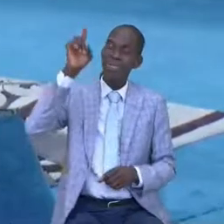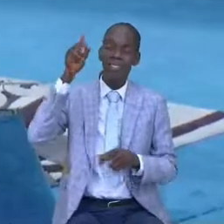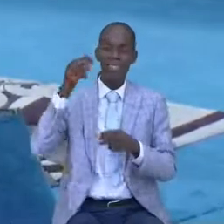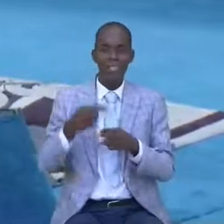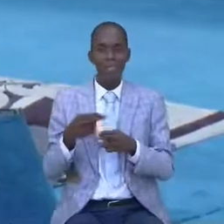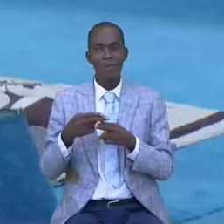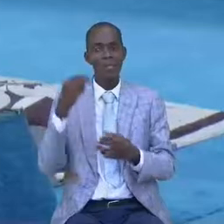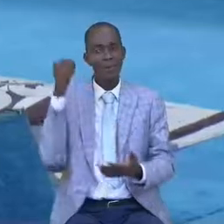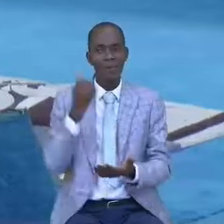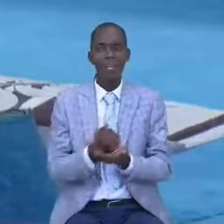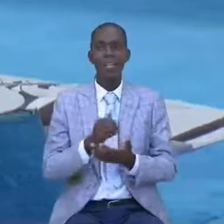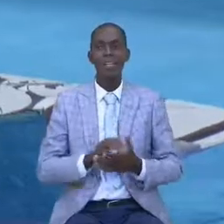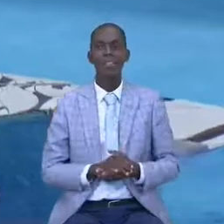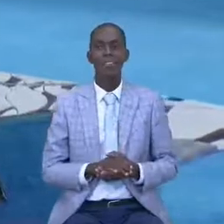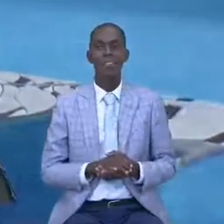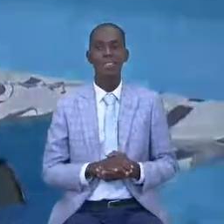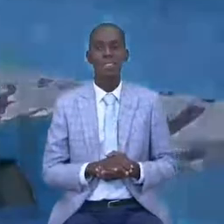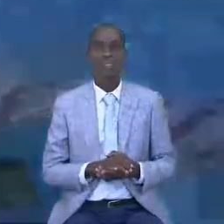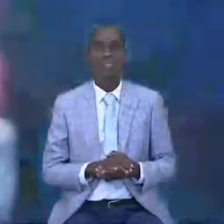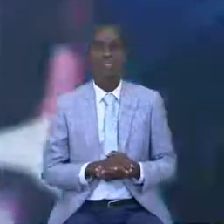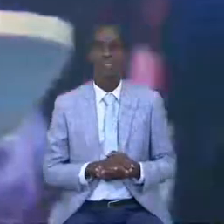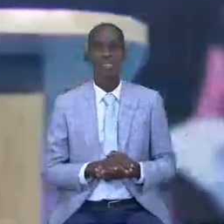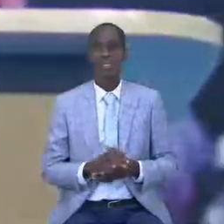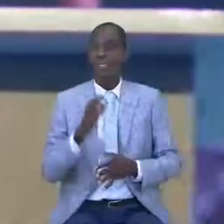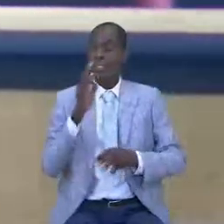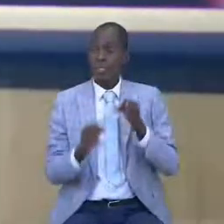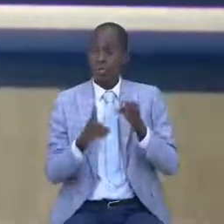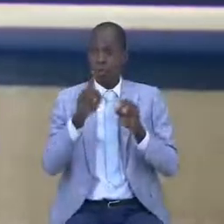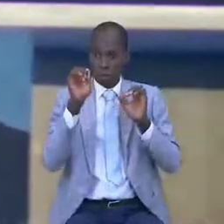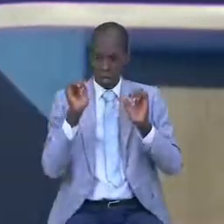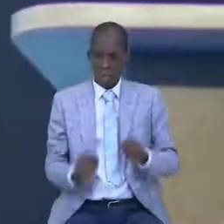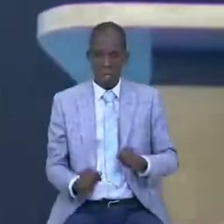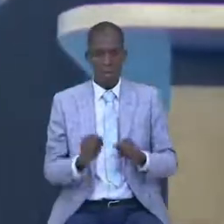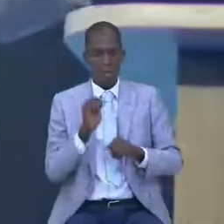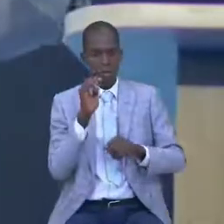nom. Je dis en son nom.